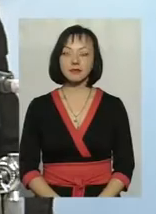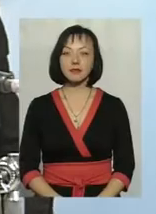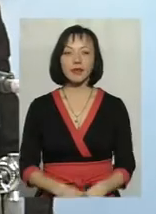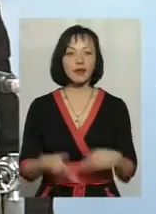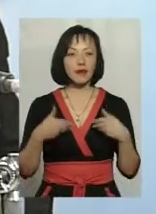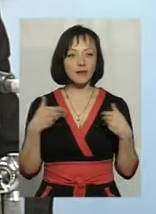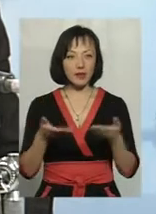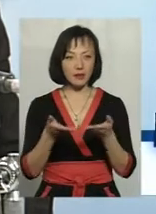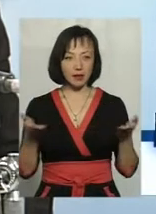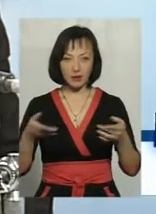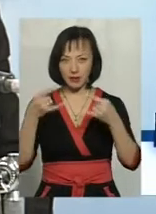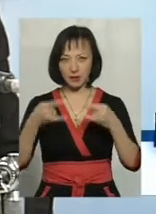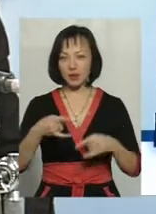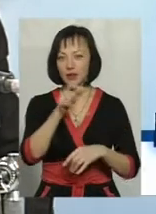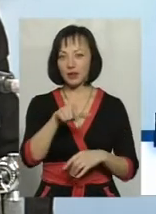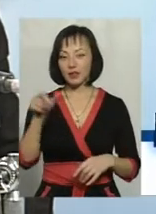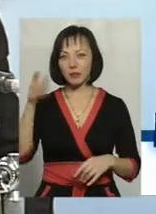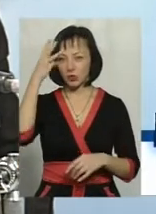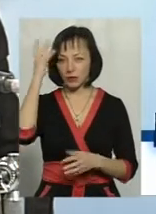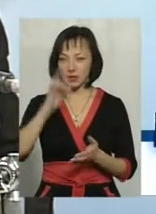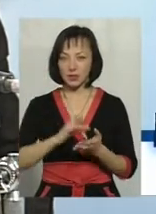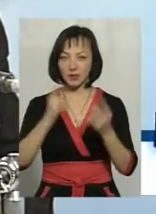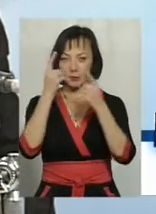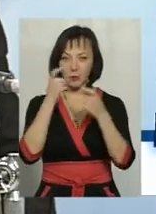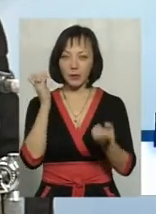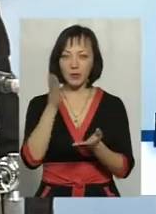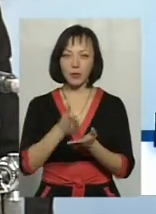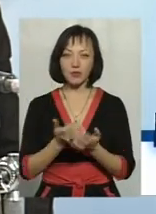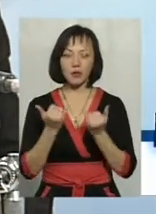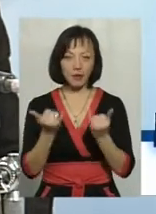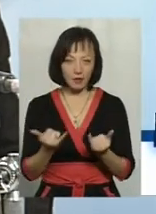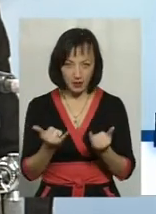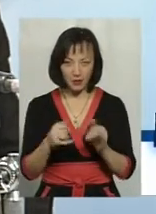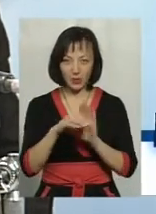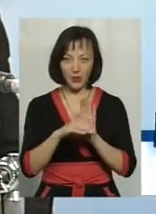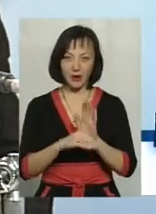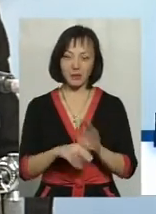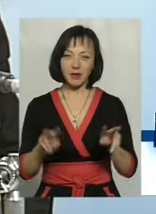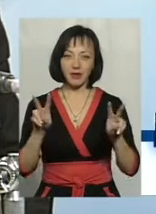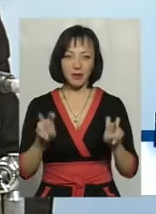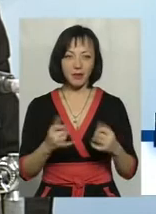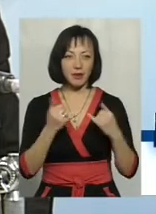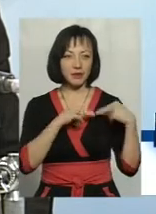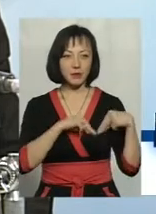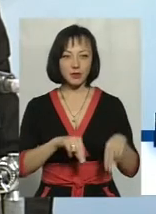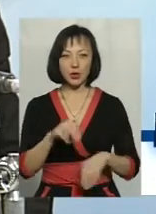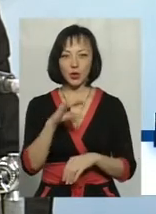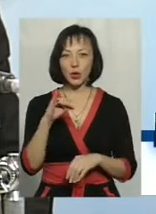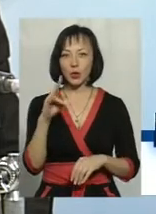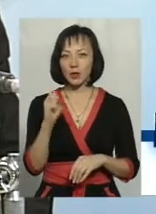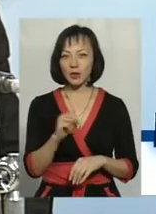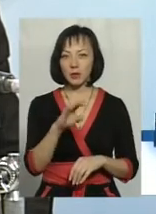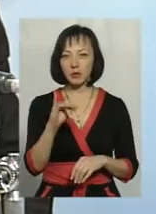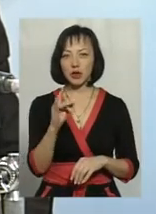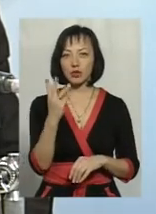Вітання усім телеглядачам «Поділля Центр» в ефірі, в прямому ефірі для вас сьогодні тема. А в студії працює Юна Мітрашко-ведуча